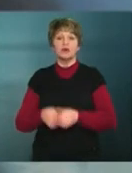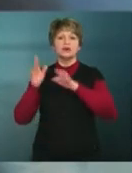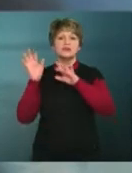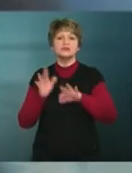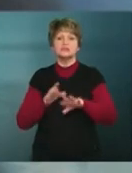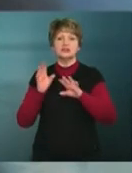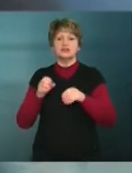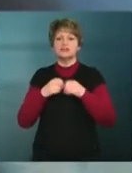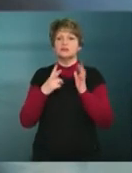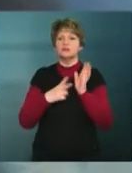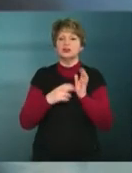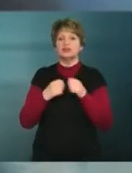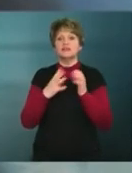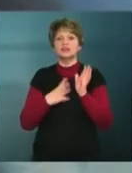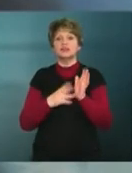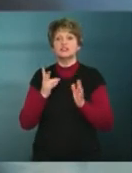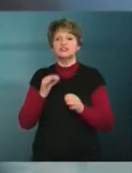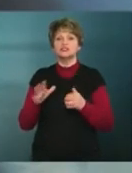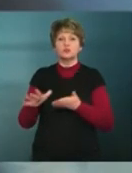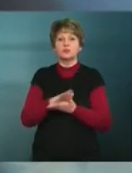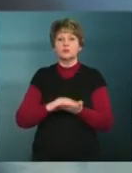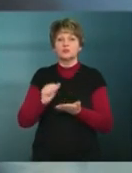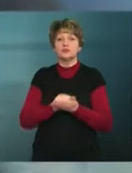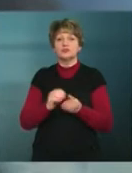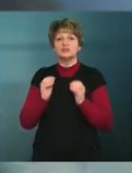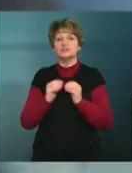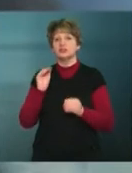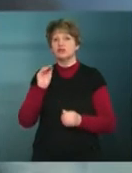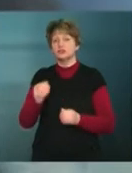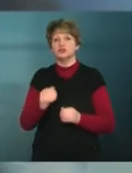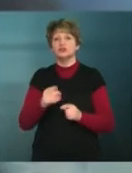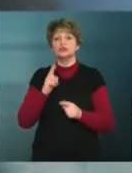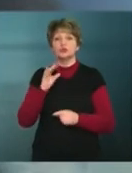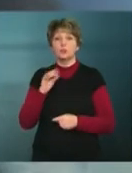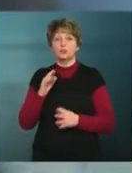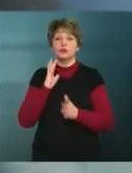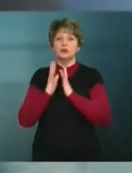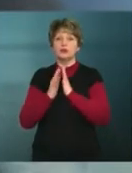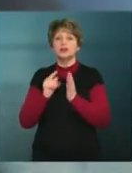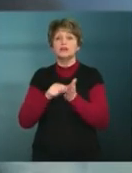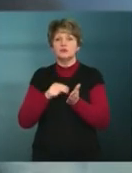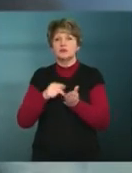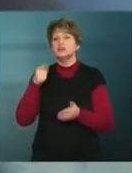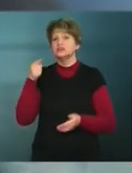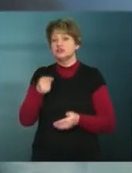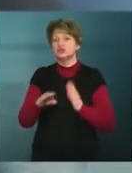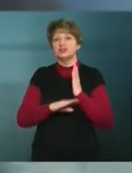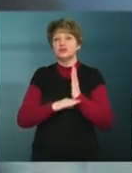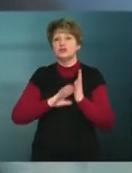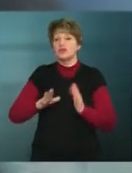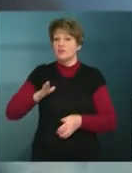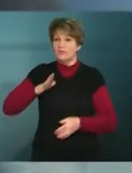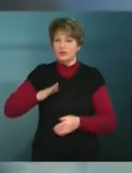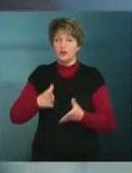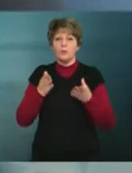Сніголам 18-19 січня понівечив десятки тисяч кубометрів лісу. На Черкащині понад 1000 дерев, не витримавши ваги